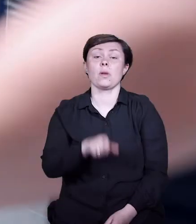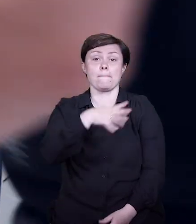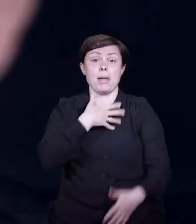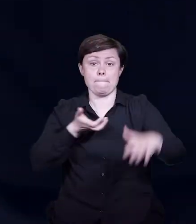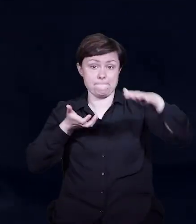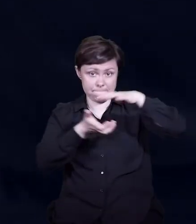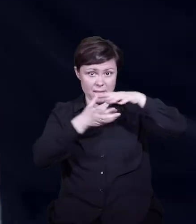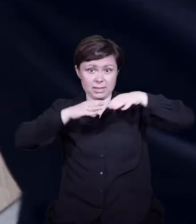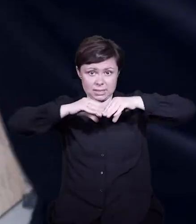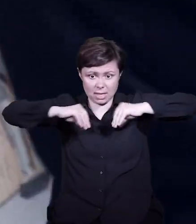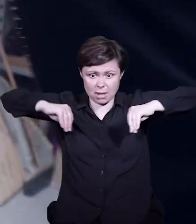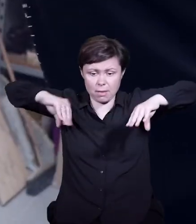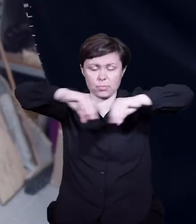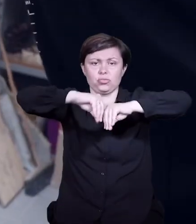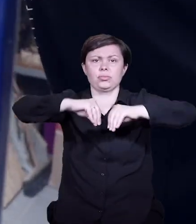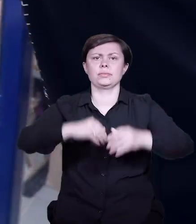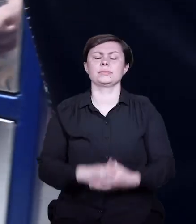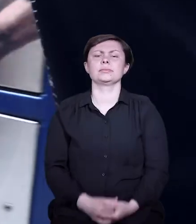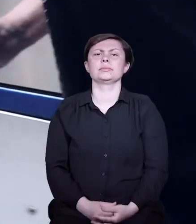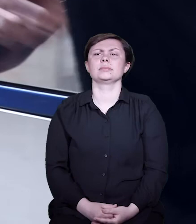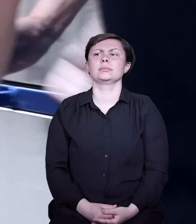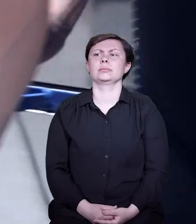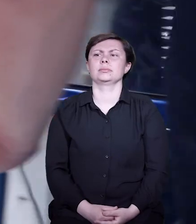Tutaj mamy piec ceramiczny,